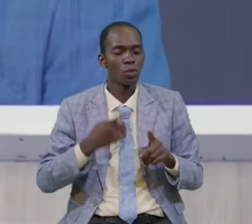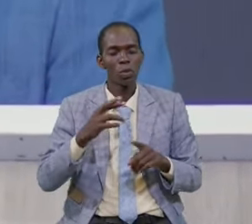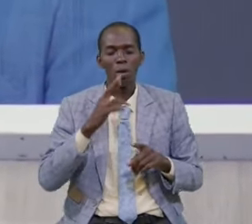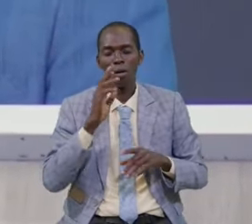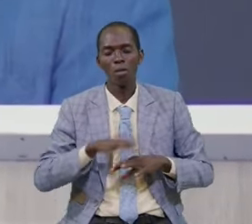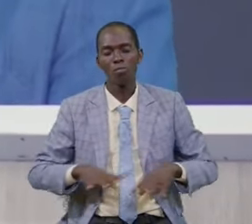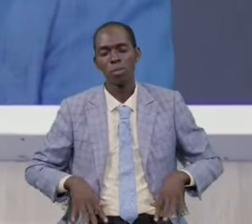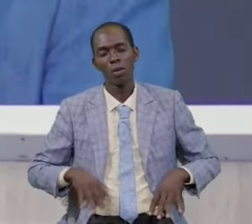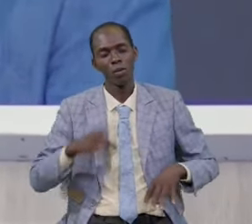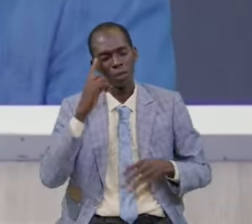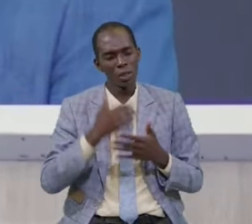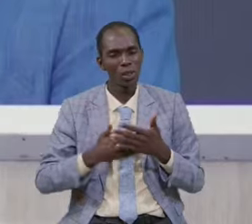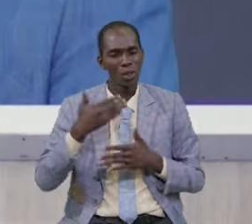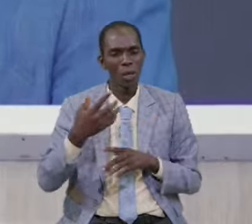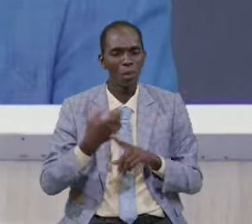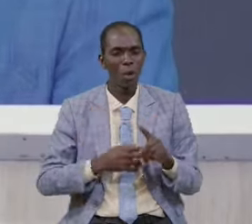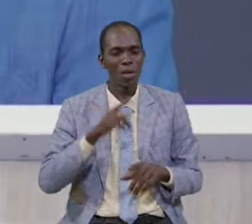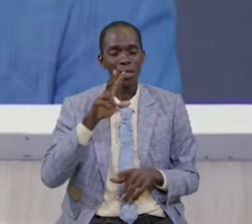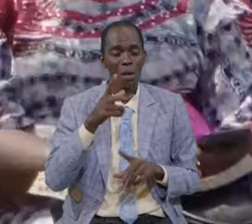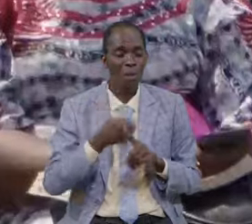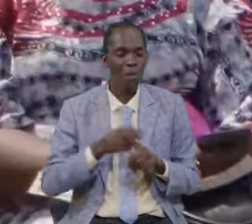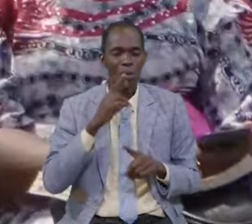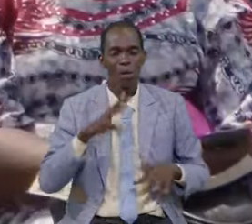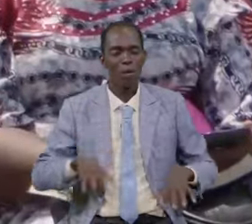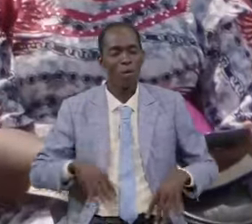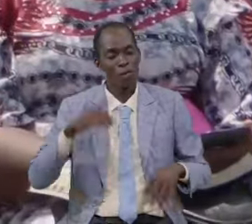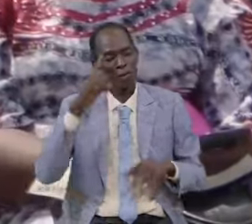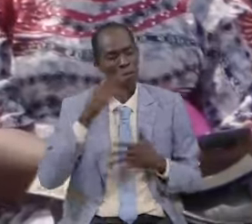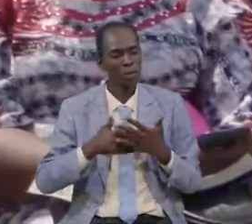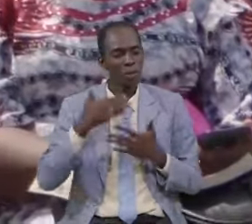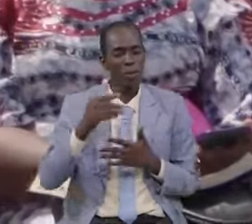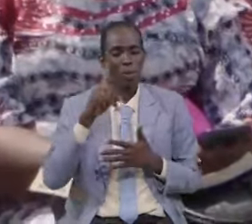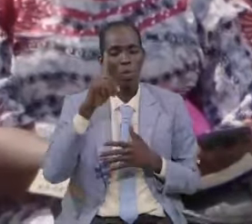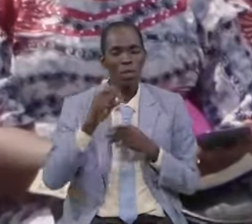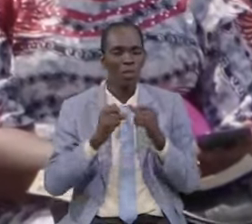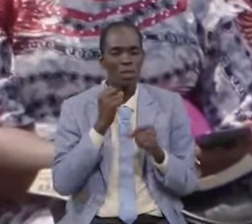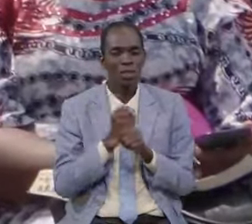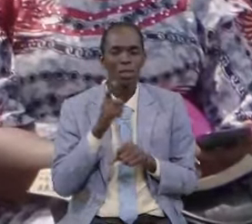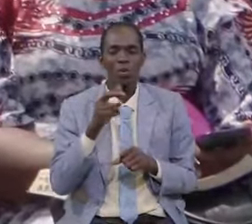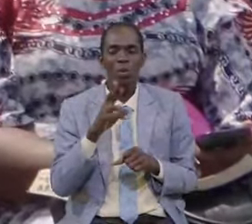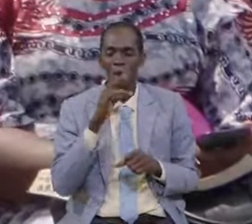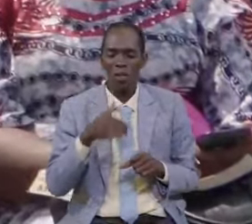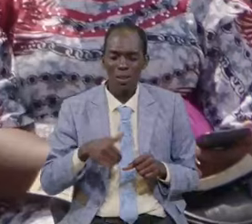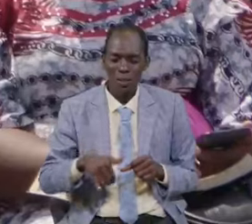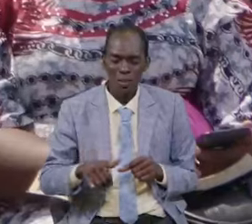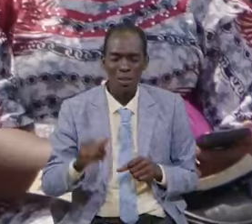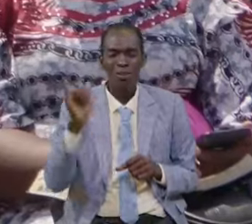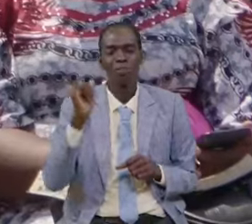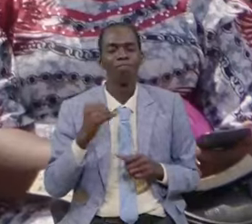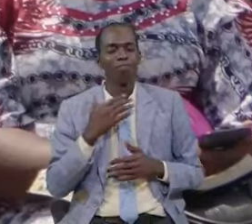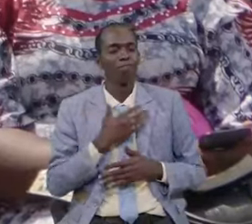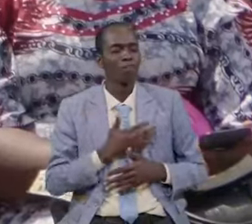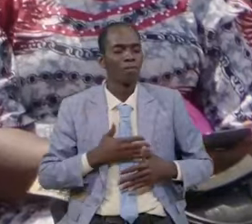Tu as 3 mois de vacances, peut-être 1 an. Tu es dans la joie parce que j'ai